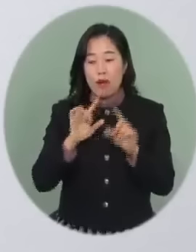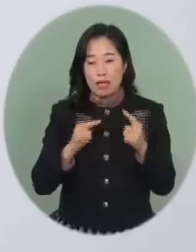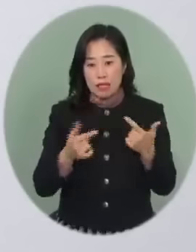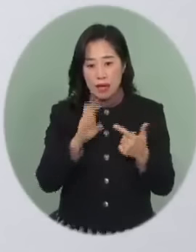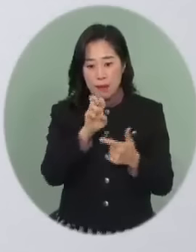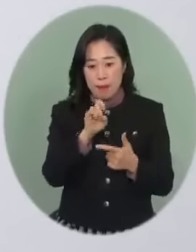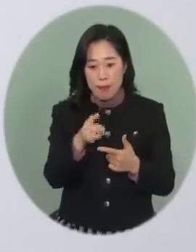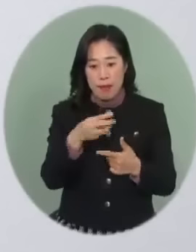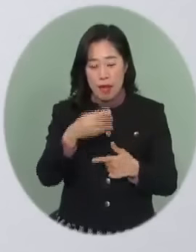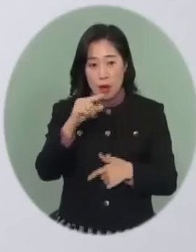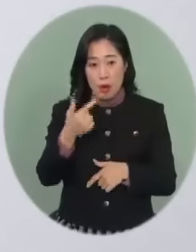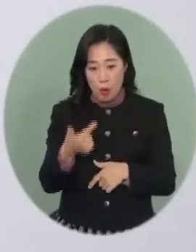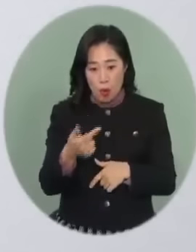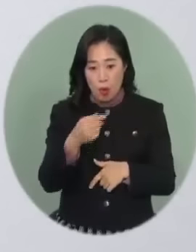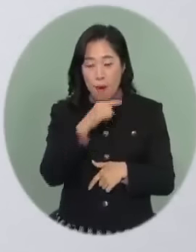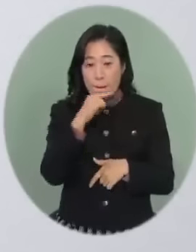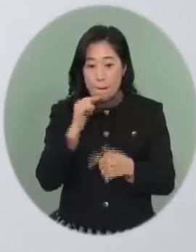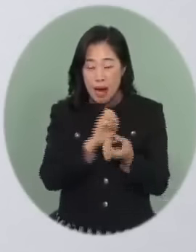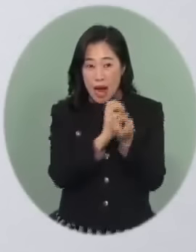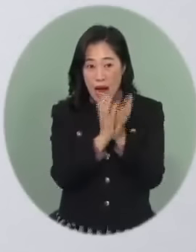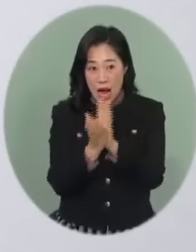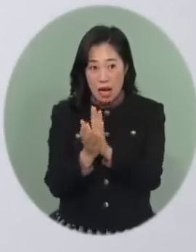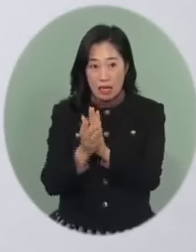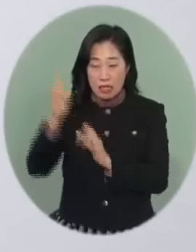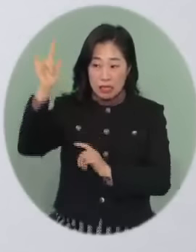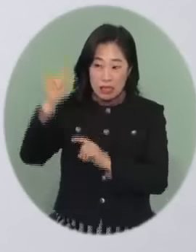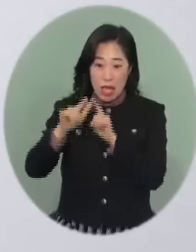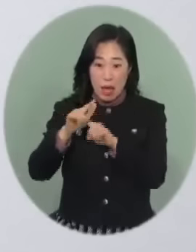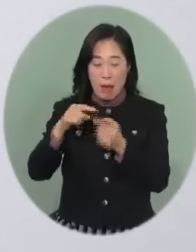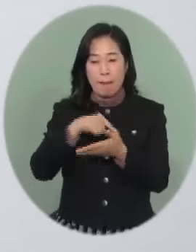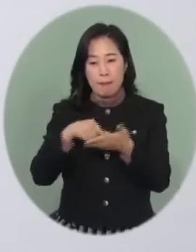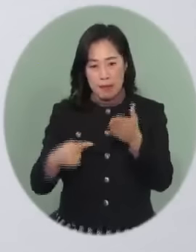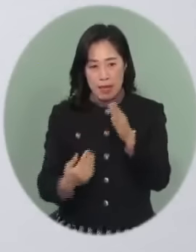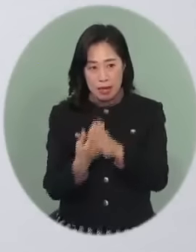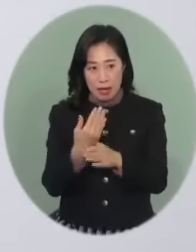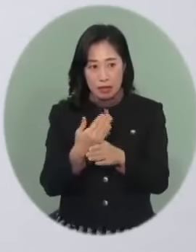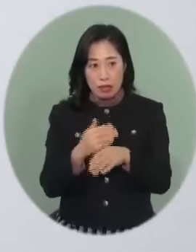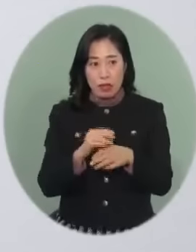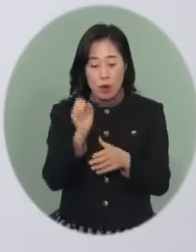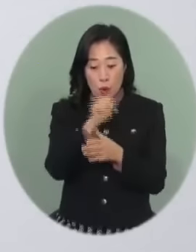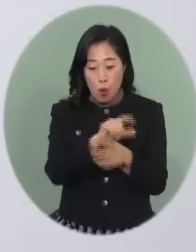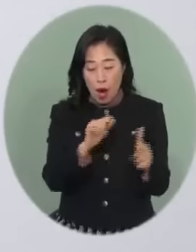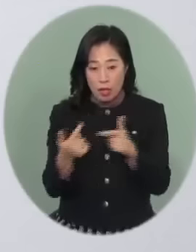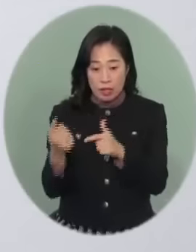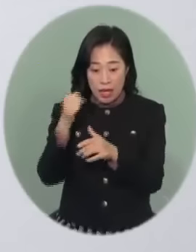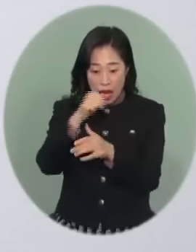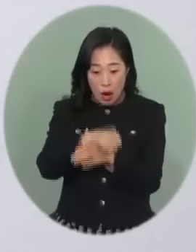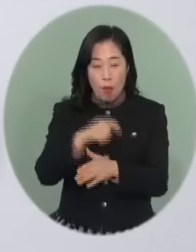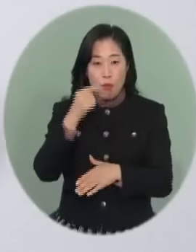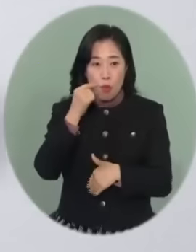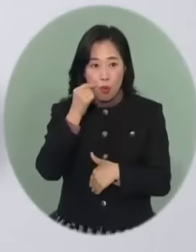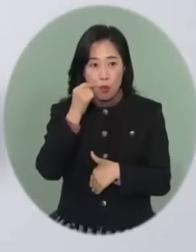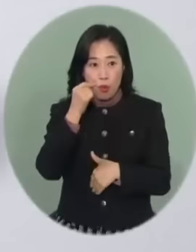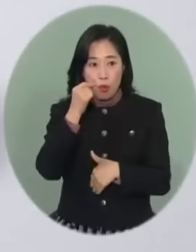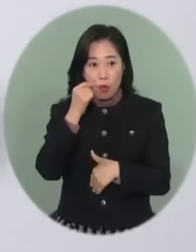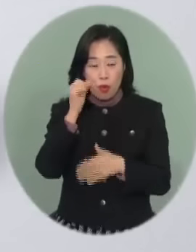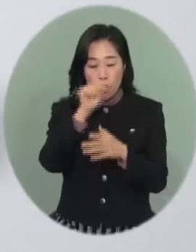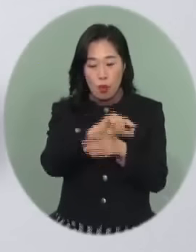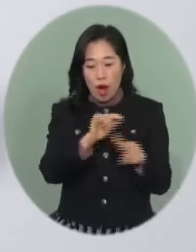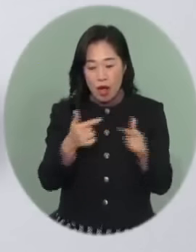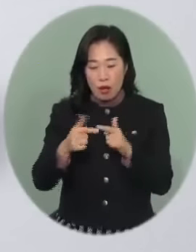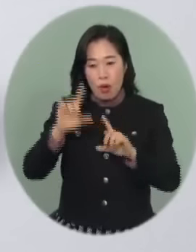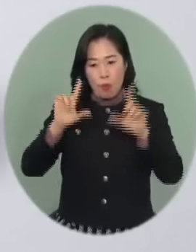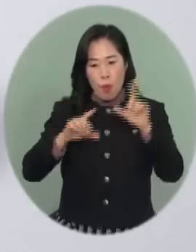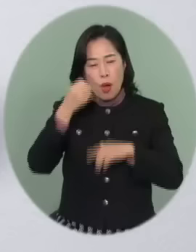아니라 멜론과 장미도 일조량 감소 피해를 입었습니다. 주로 과일이 제대로 맺히지 않거나 과일의